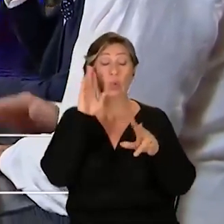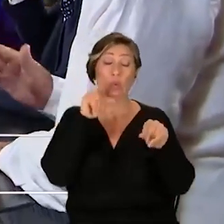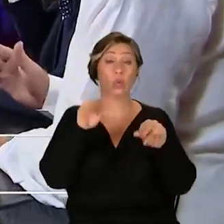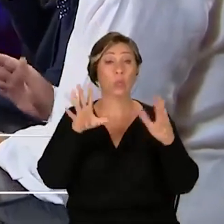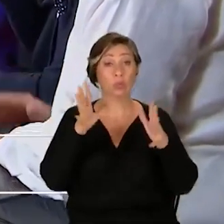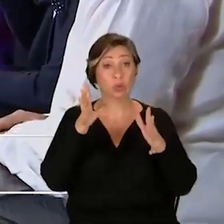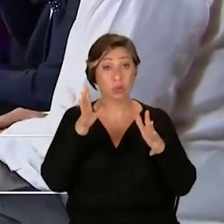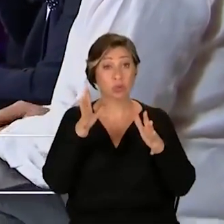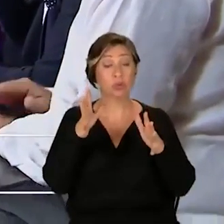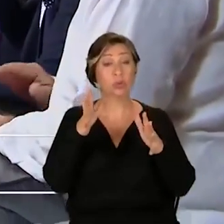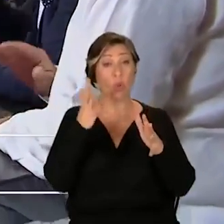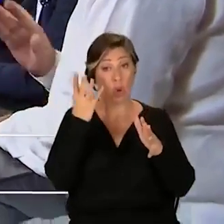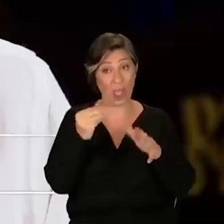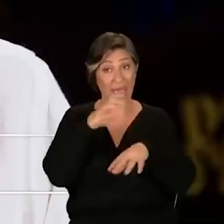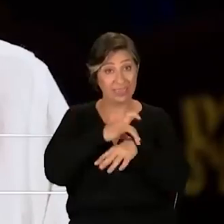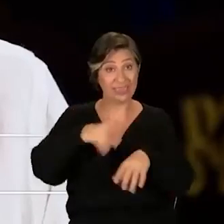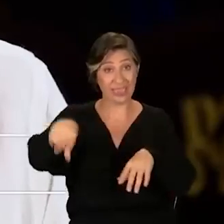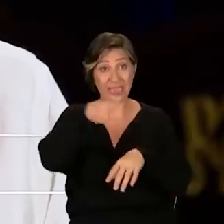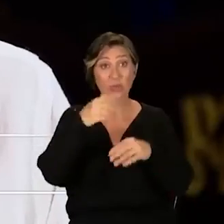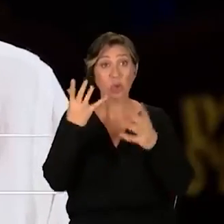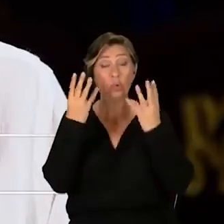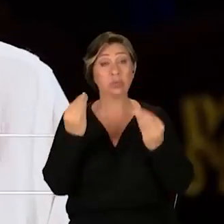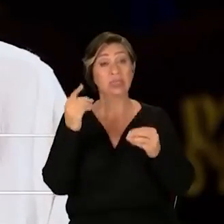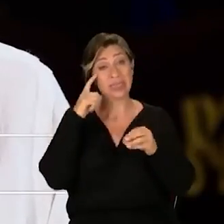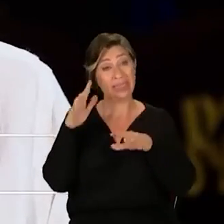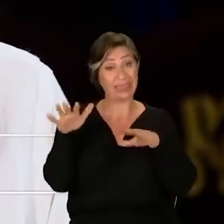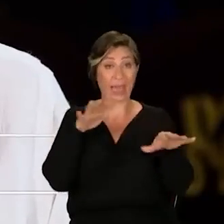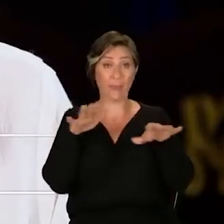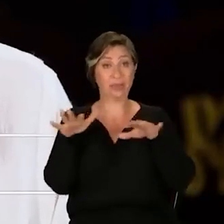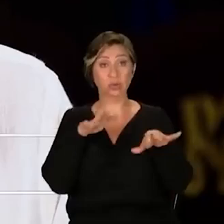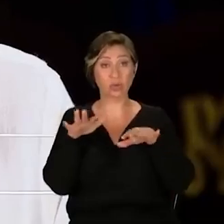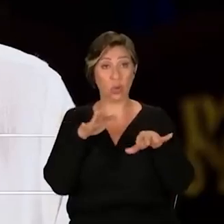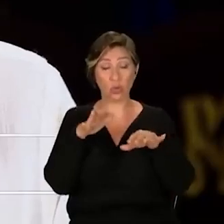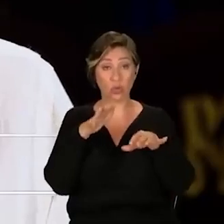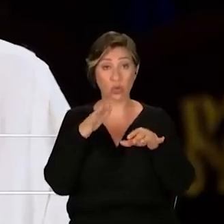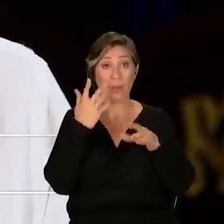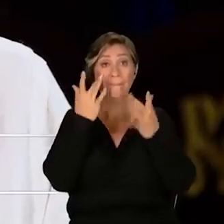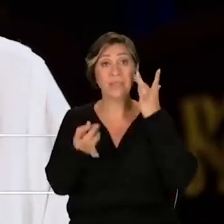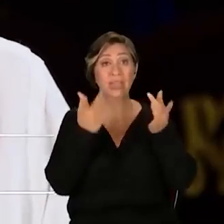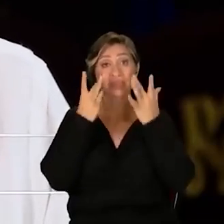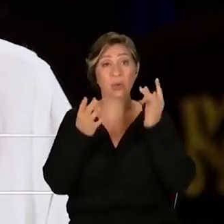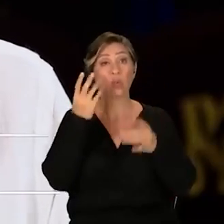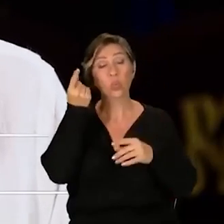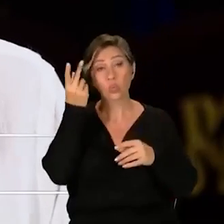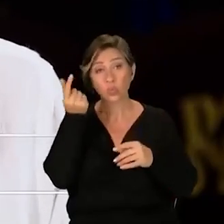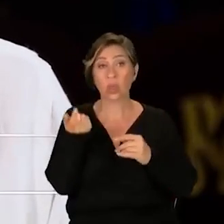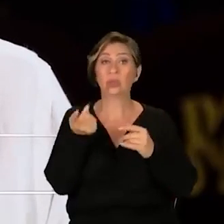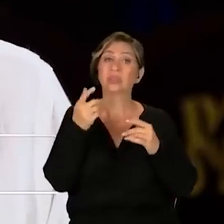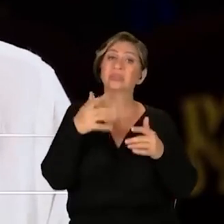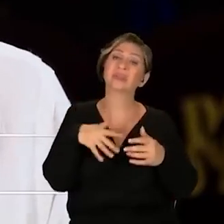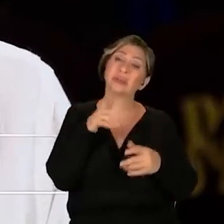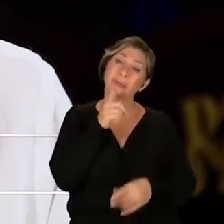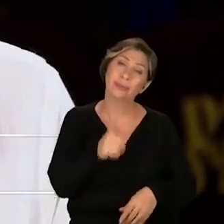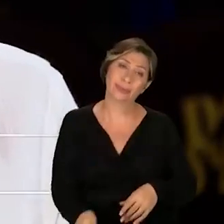apne sendromlu hastalarda çok güzel depresyon kliniği gösterirler. İşte unutkandırlar,